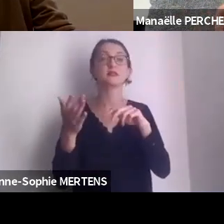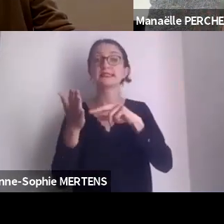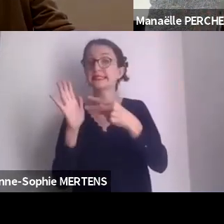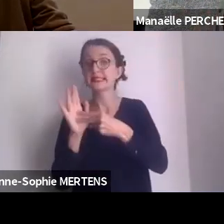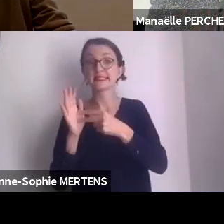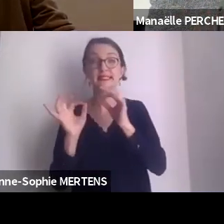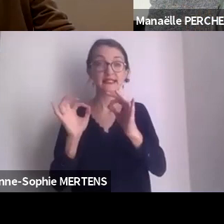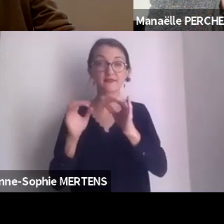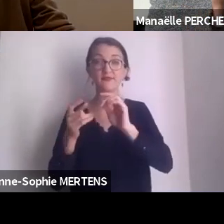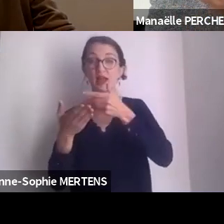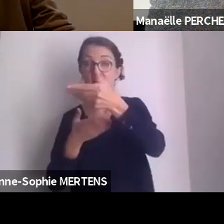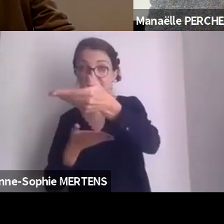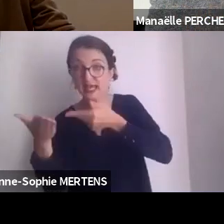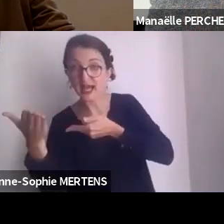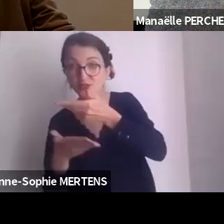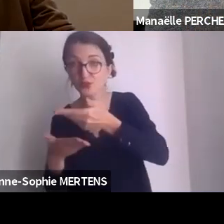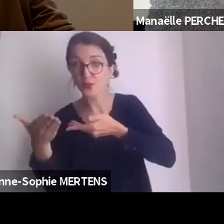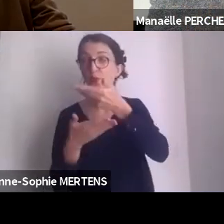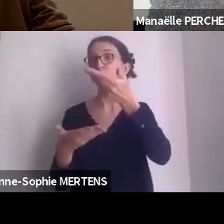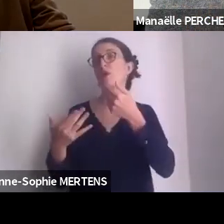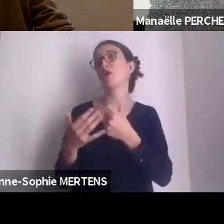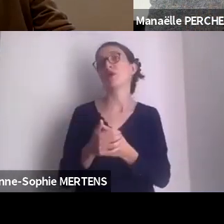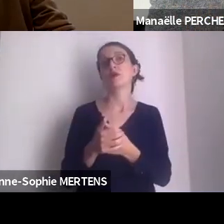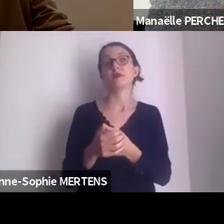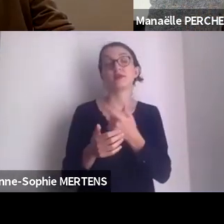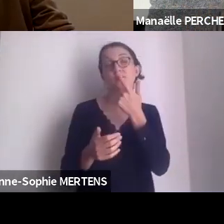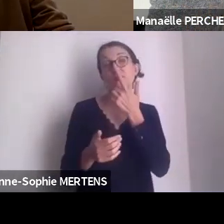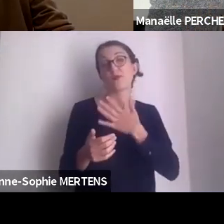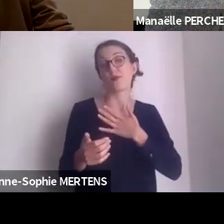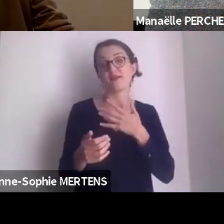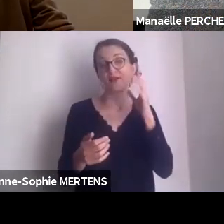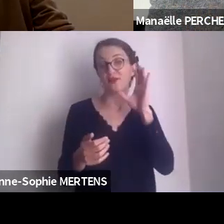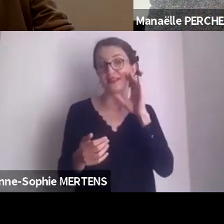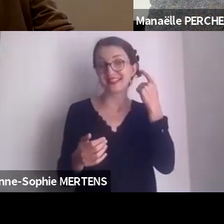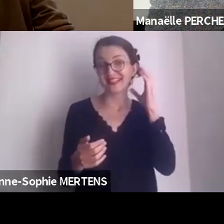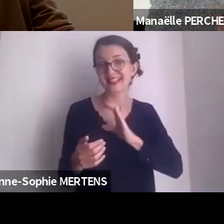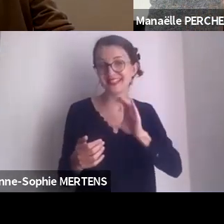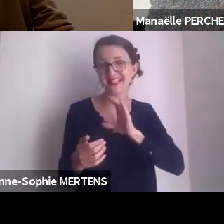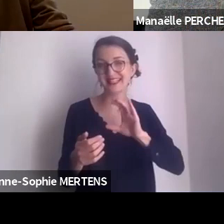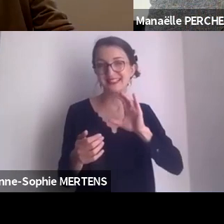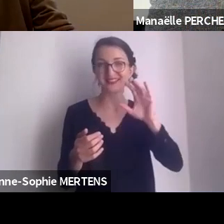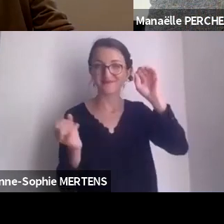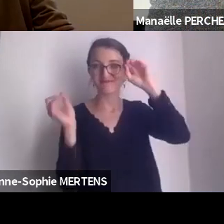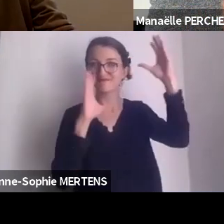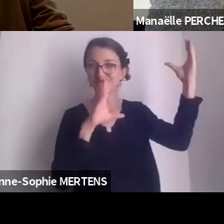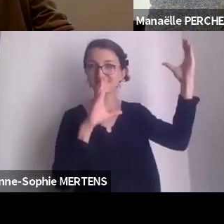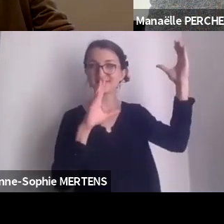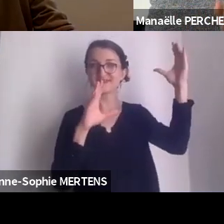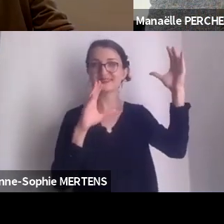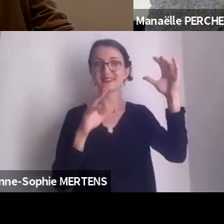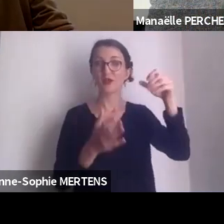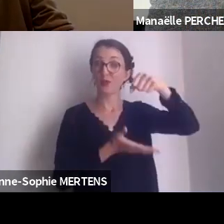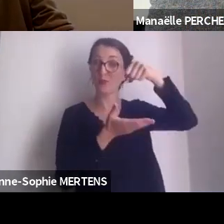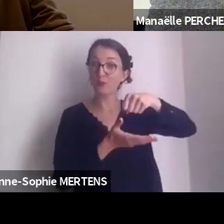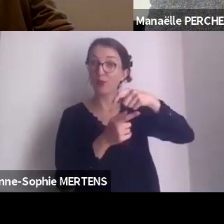d'itération. Tout ça, en fait, il faut le voir comme une boîte à outils. Votre boîte à outils, c'est l'agile, et vos outils, c'est le